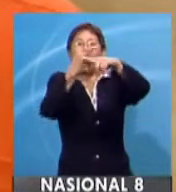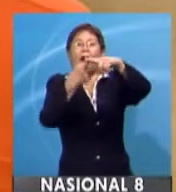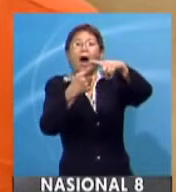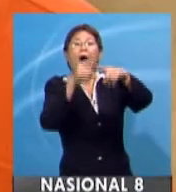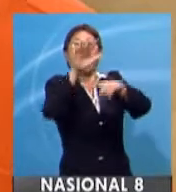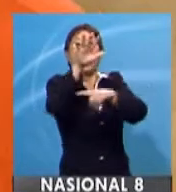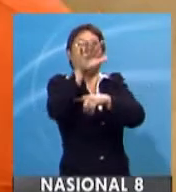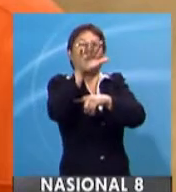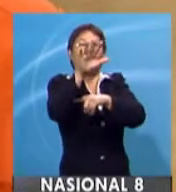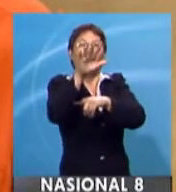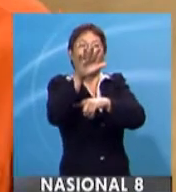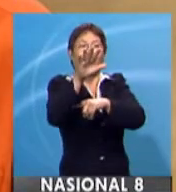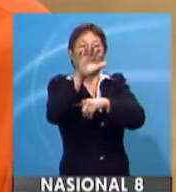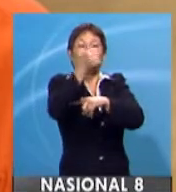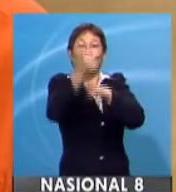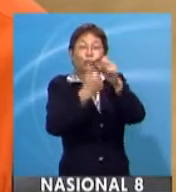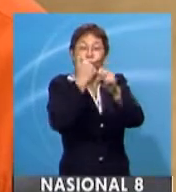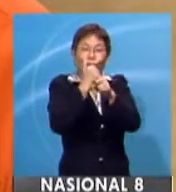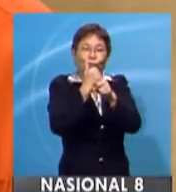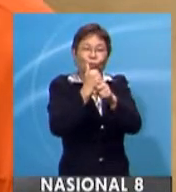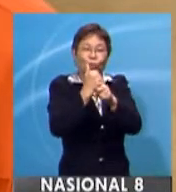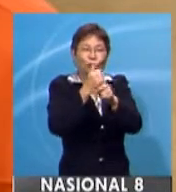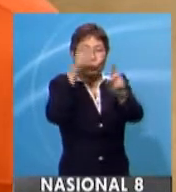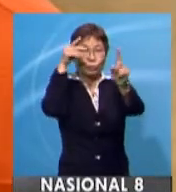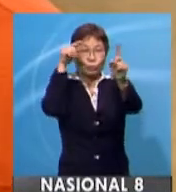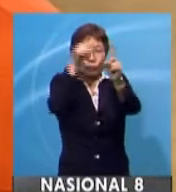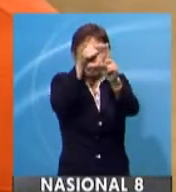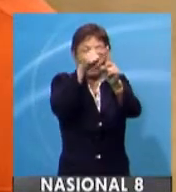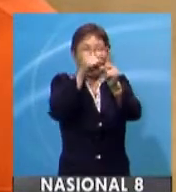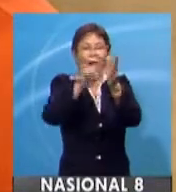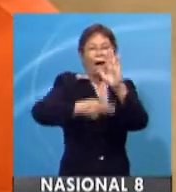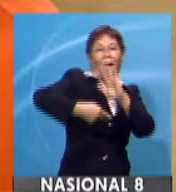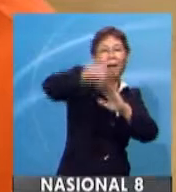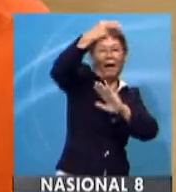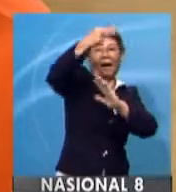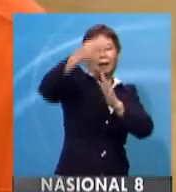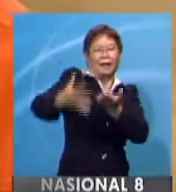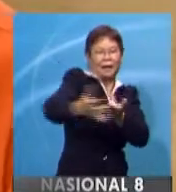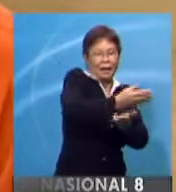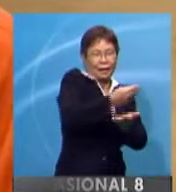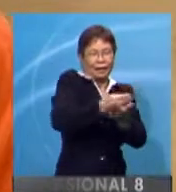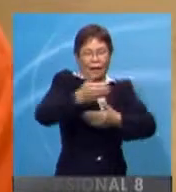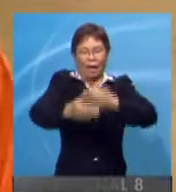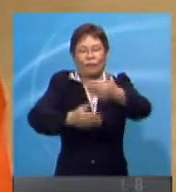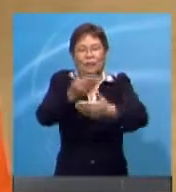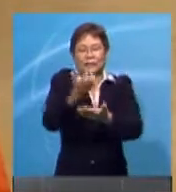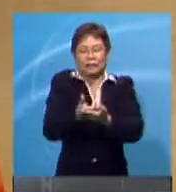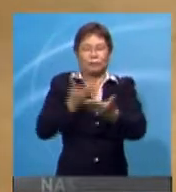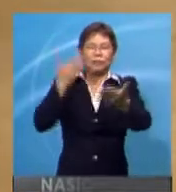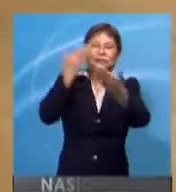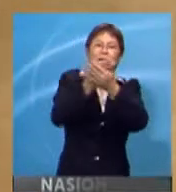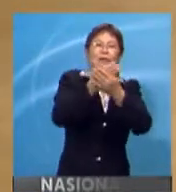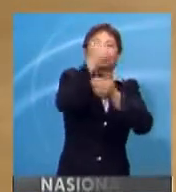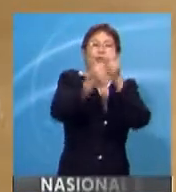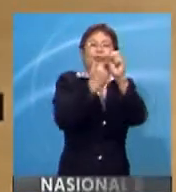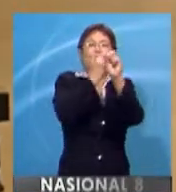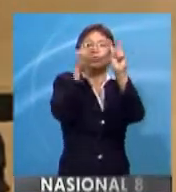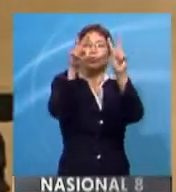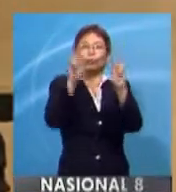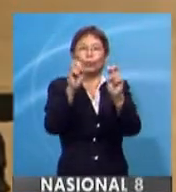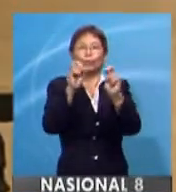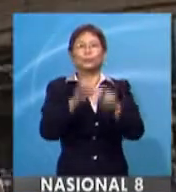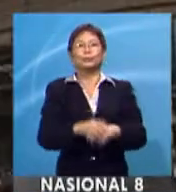dalam menuju setetes dengan izin Hai income Advance ekonomi menjelang tahun